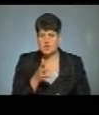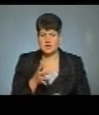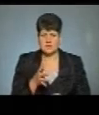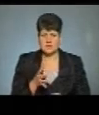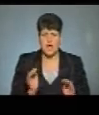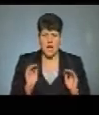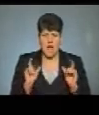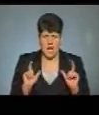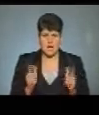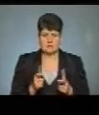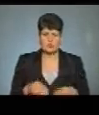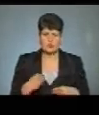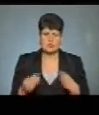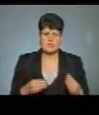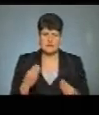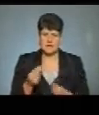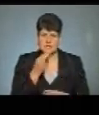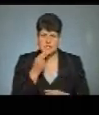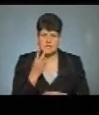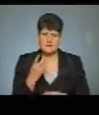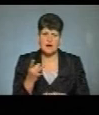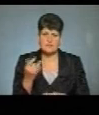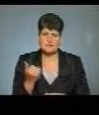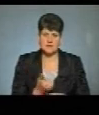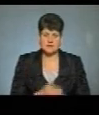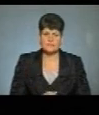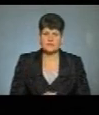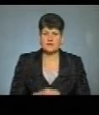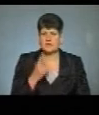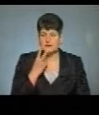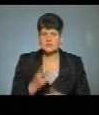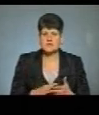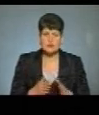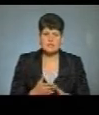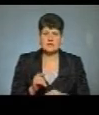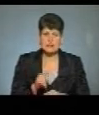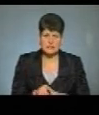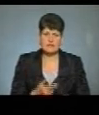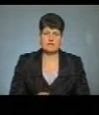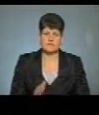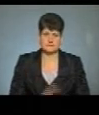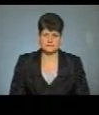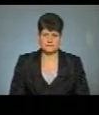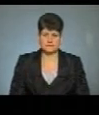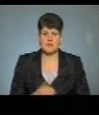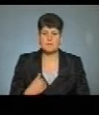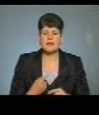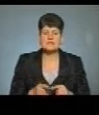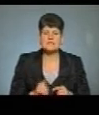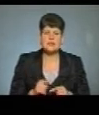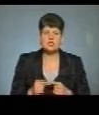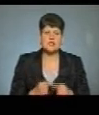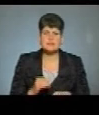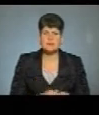обіди безхатькам двічі на тиждень. Очевидно, ситуація є для них скрутна. Ми це через благодійний